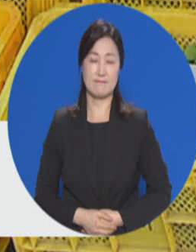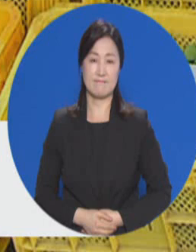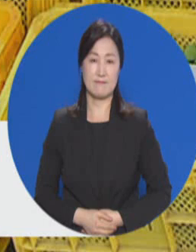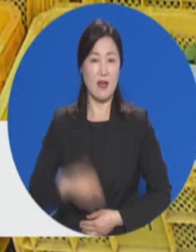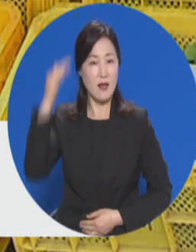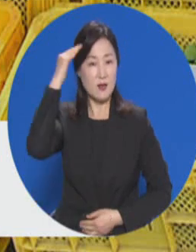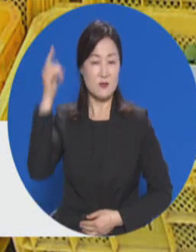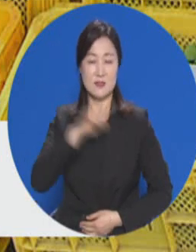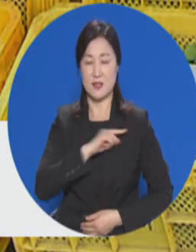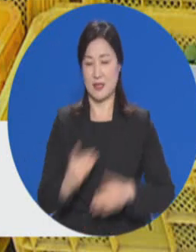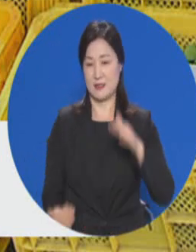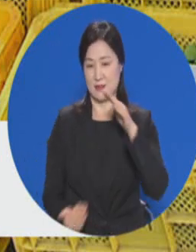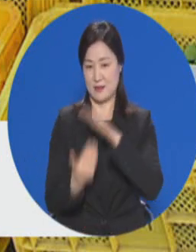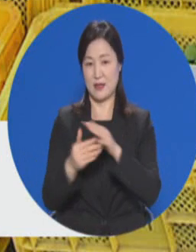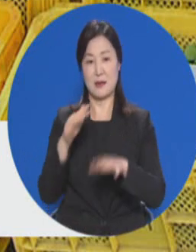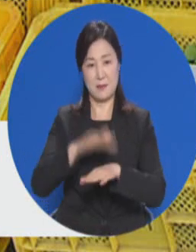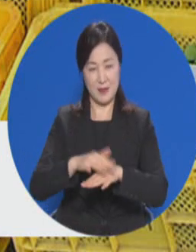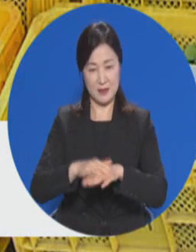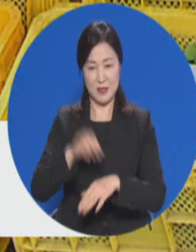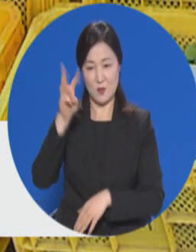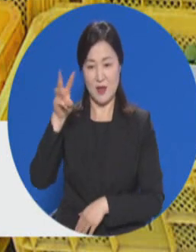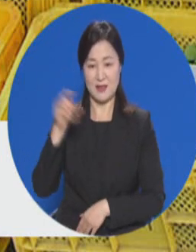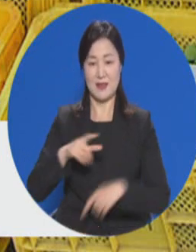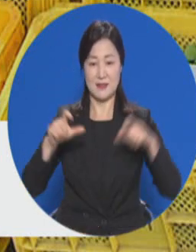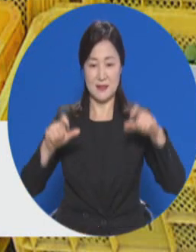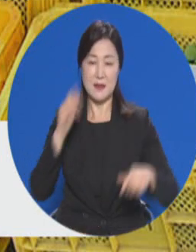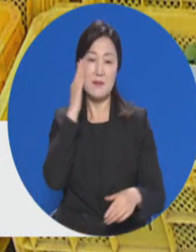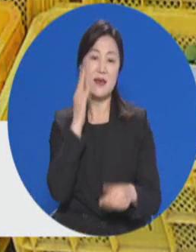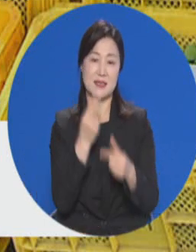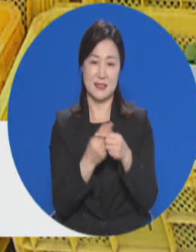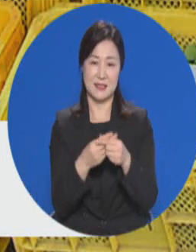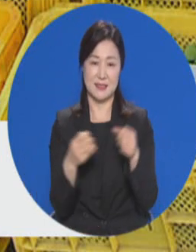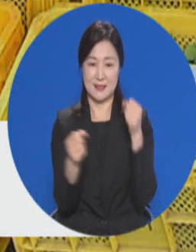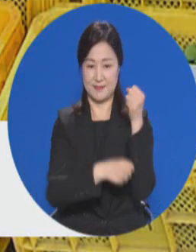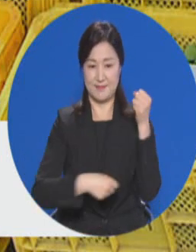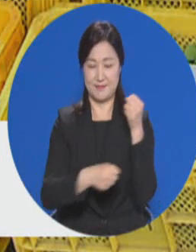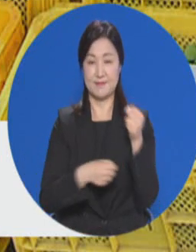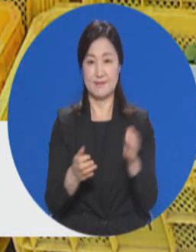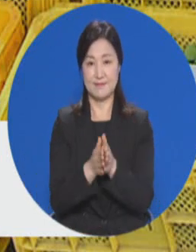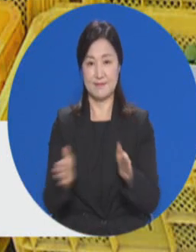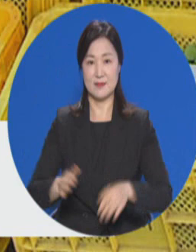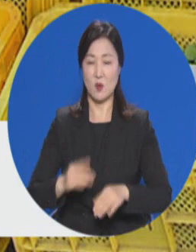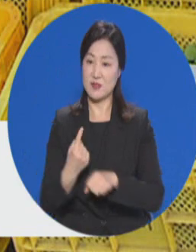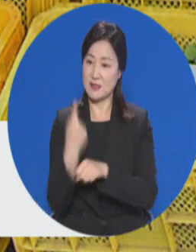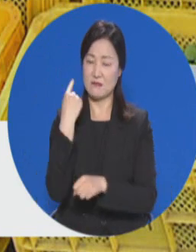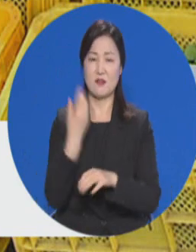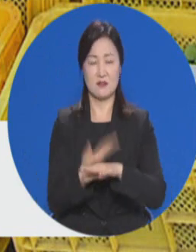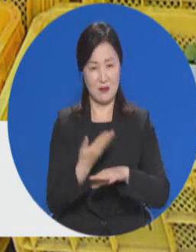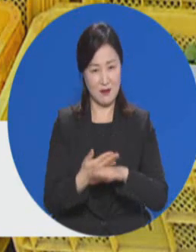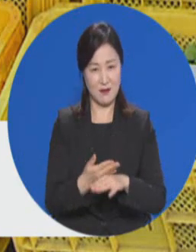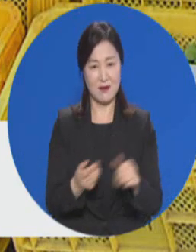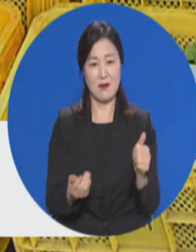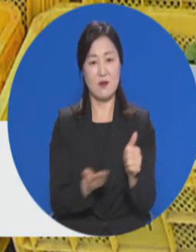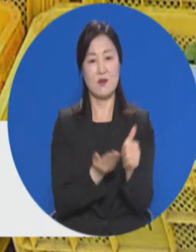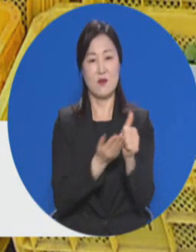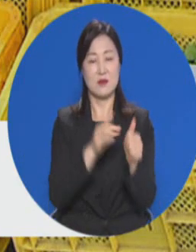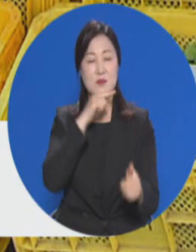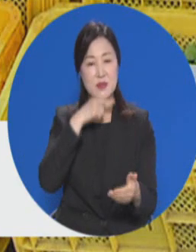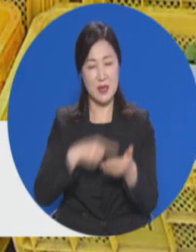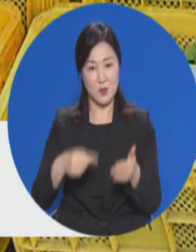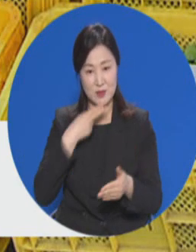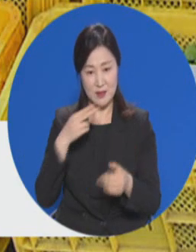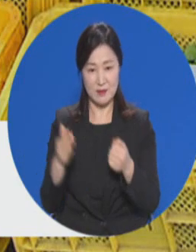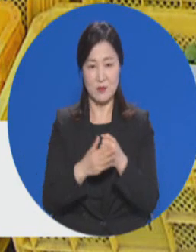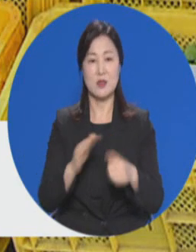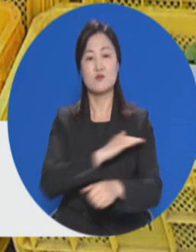국내 최대 매실 생산지인 광양 지역에서 매실 수확이 시작됐습니다. 올해는 지난해와 달리 생육기 재해가 없어 풍작을 이루고